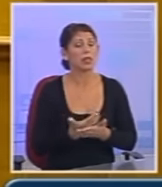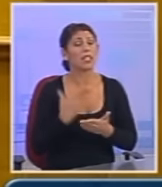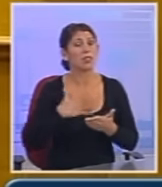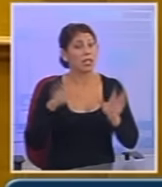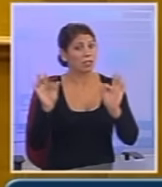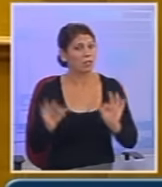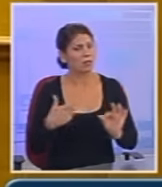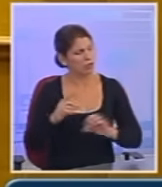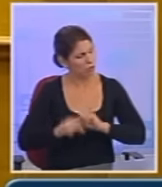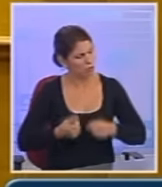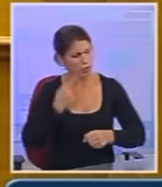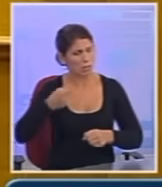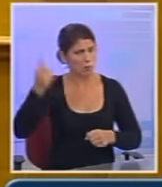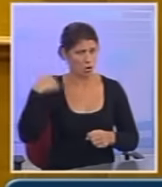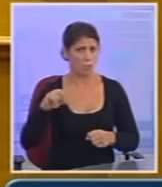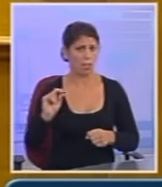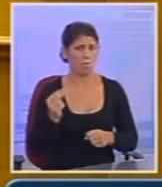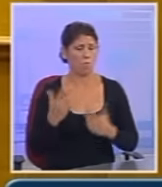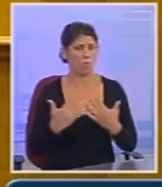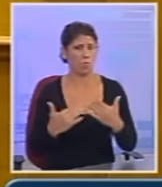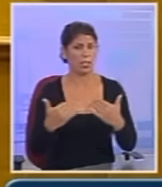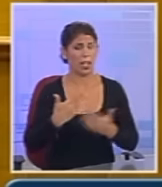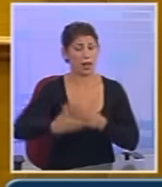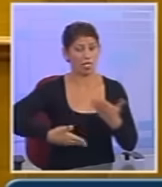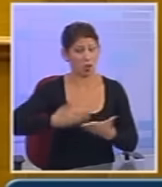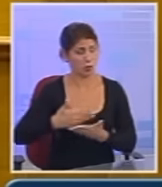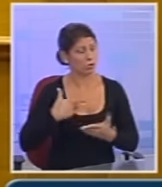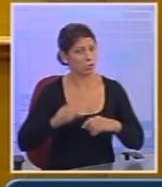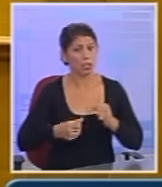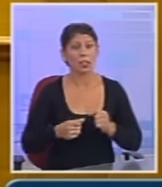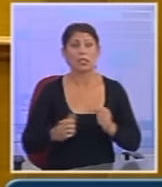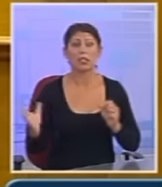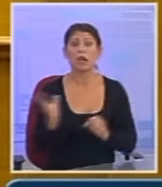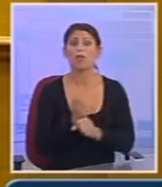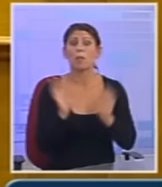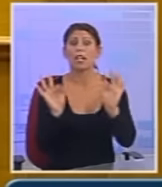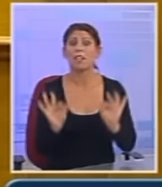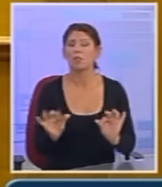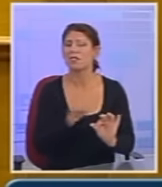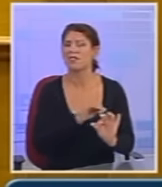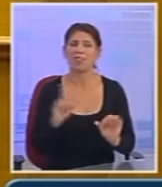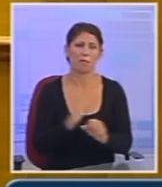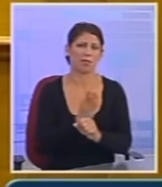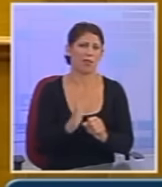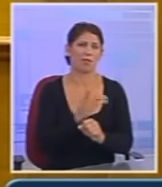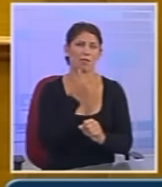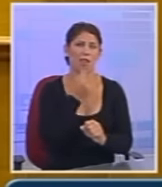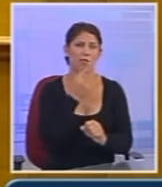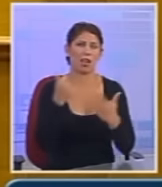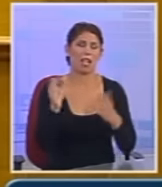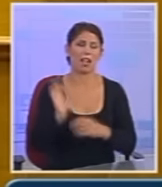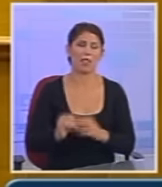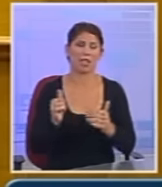το προσπαθήσαμε και στην προηγούμενη Βουλή, στην προηγούμενη αναθεώρηση, να βρούμε ρυθμίσεις που να μην διαλύεται έτσι εύκολα η Βουλή κάθε